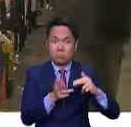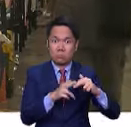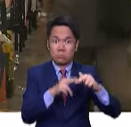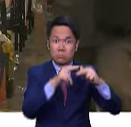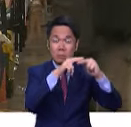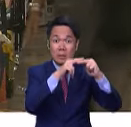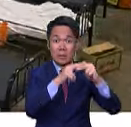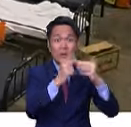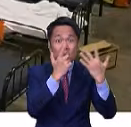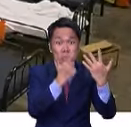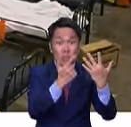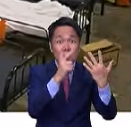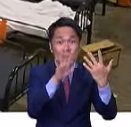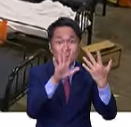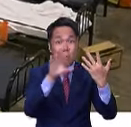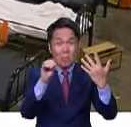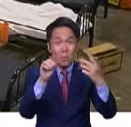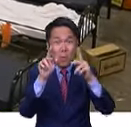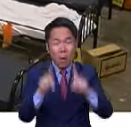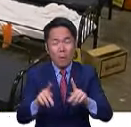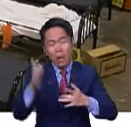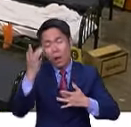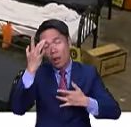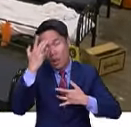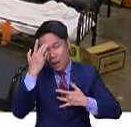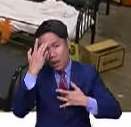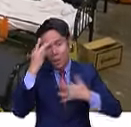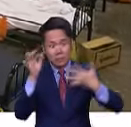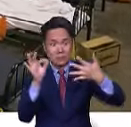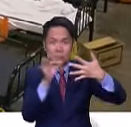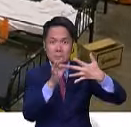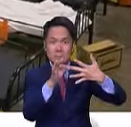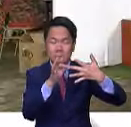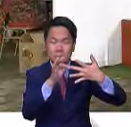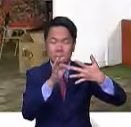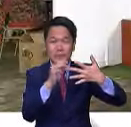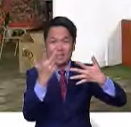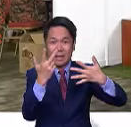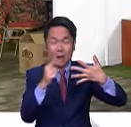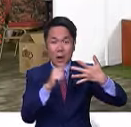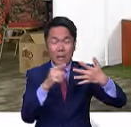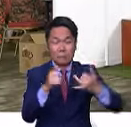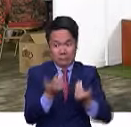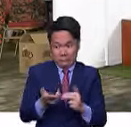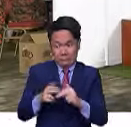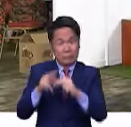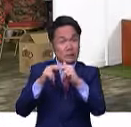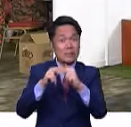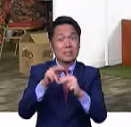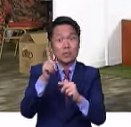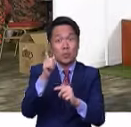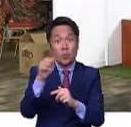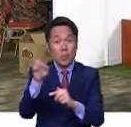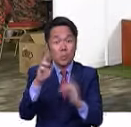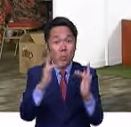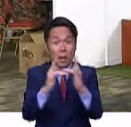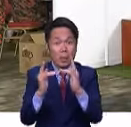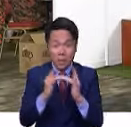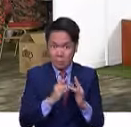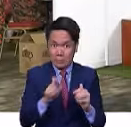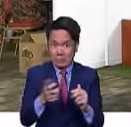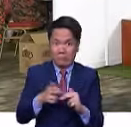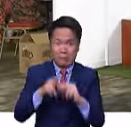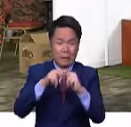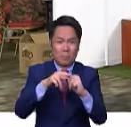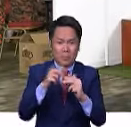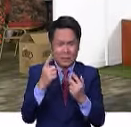dari 750 orang pesakit bagi kategori berkenaan. Selain menambah 1,000 lagi katil, pihaknya juga perlu melaksanakan